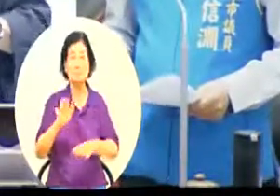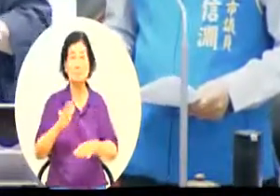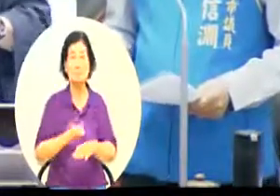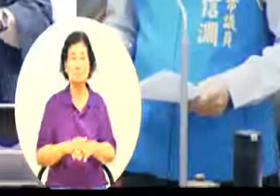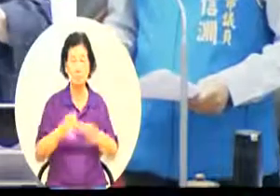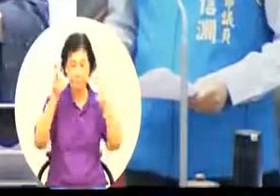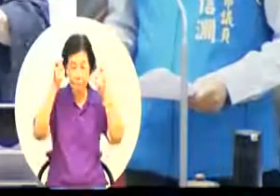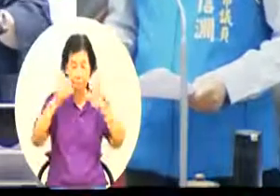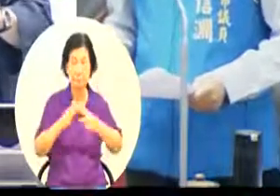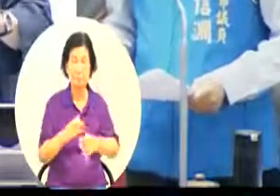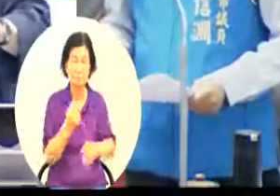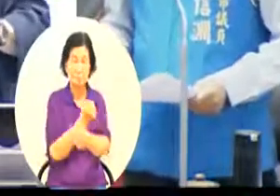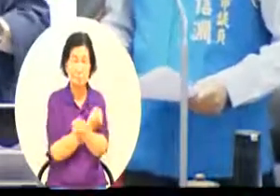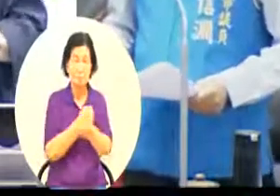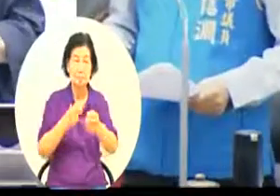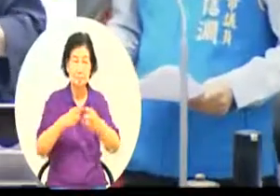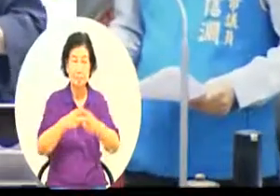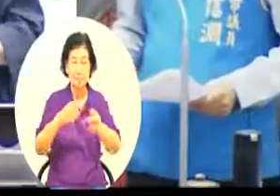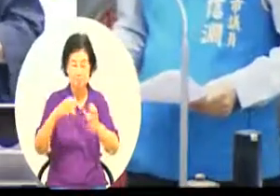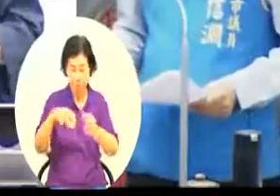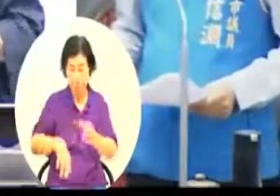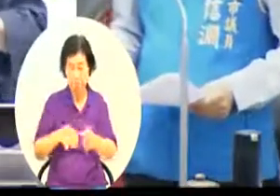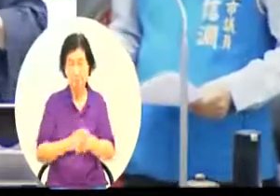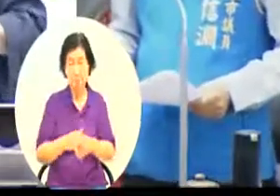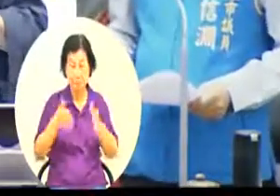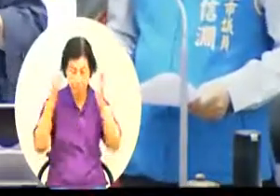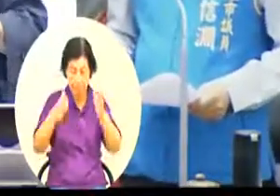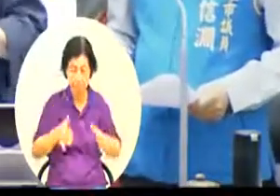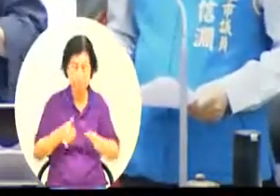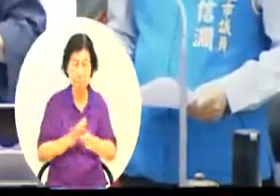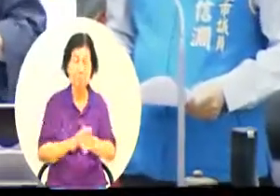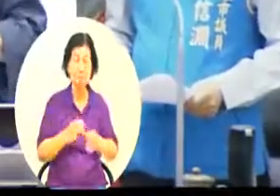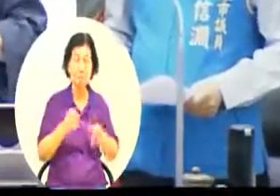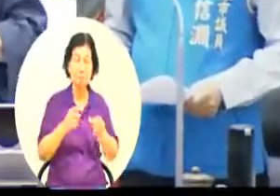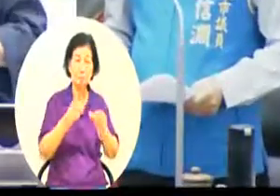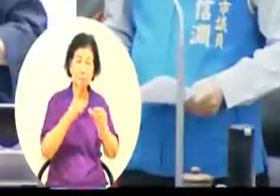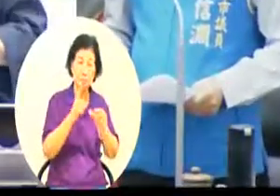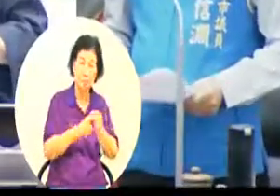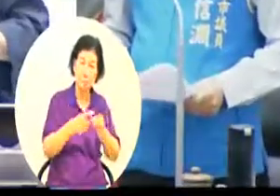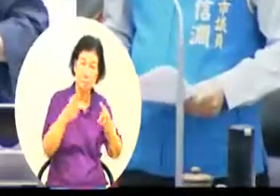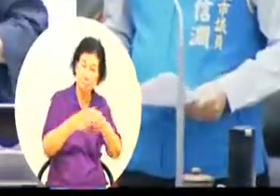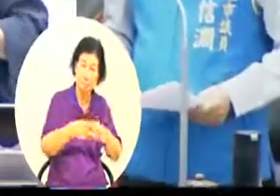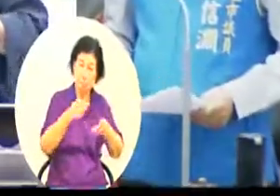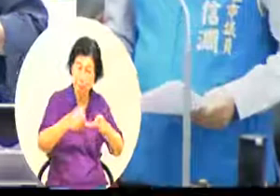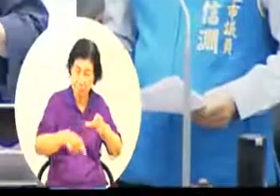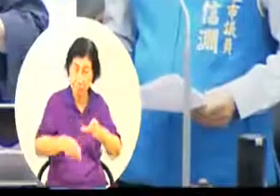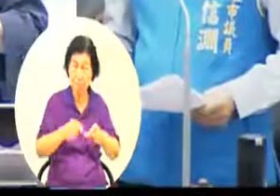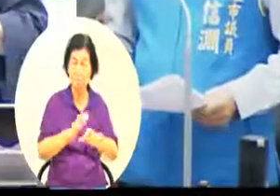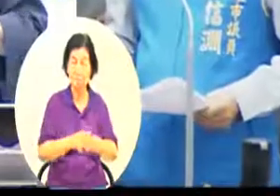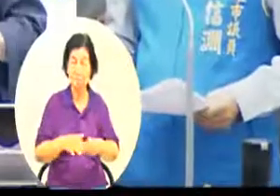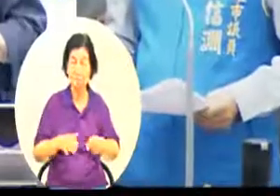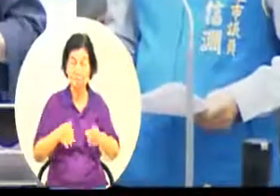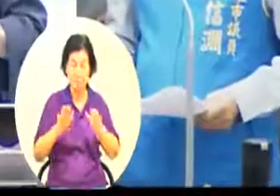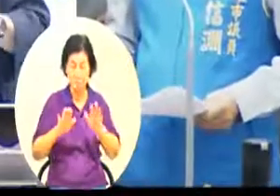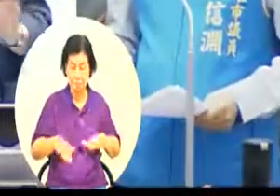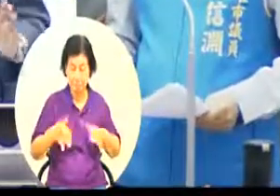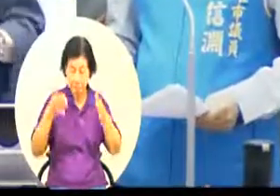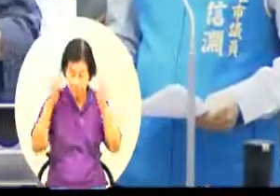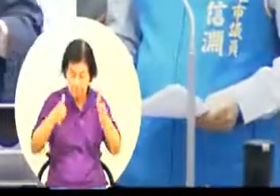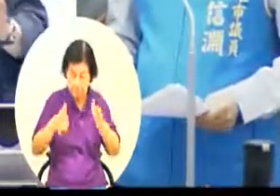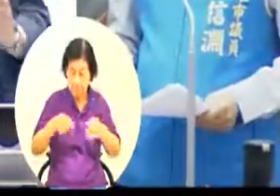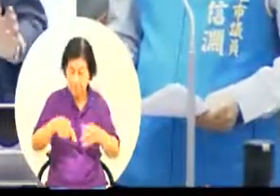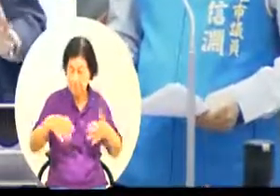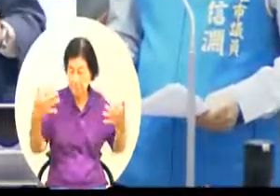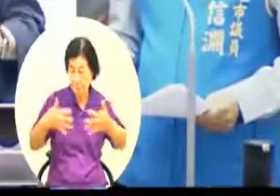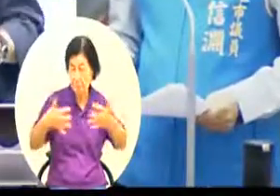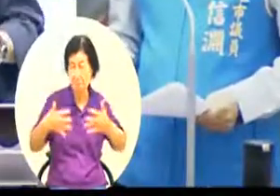局针对高雄市的中小企业面对一立一休的冲击，我们都是以辅导，到目前